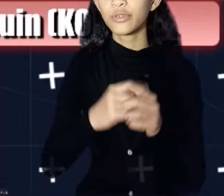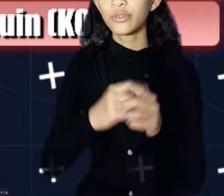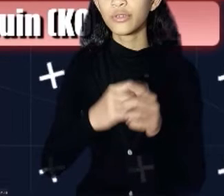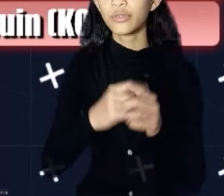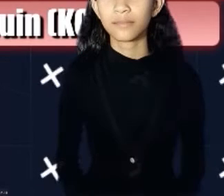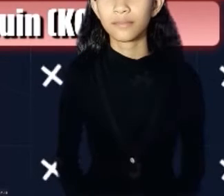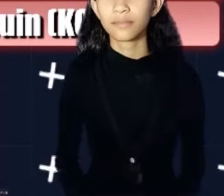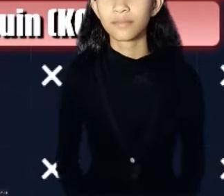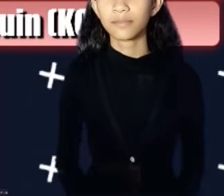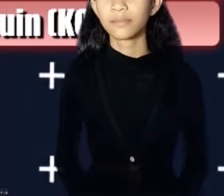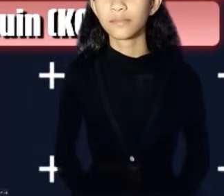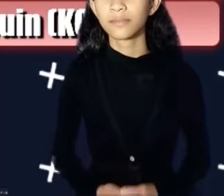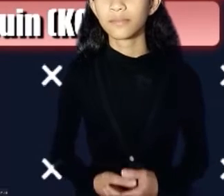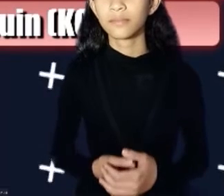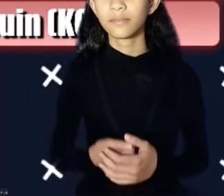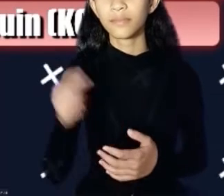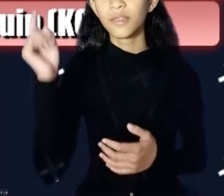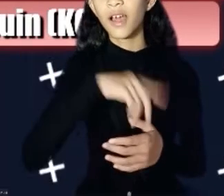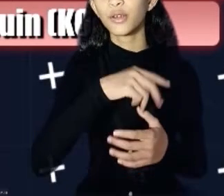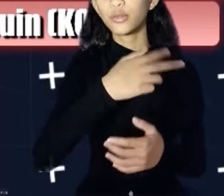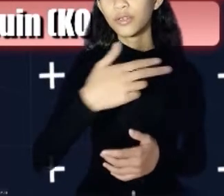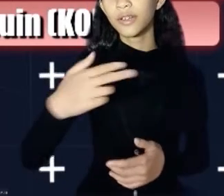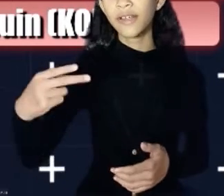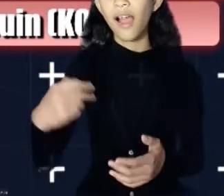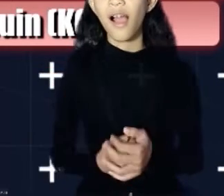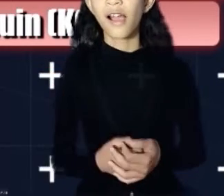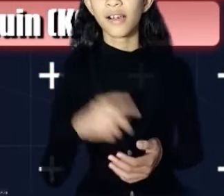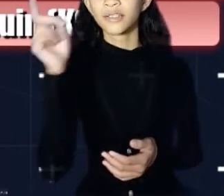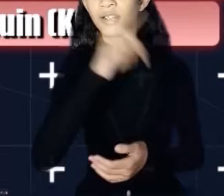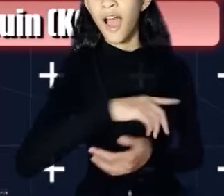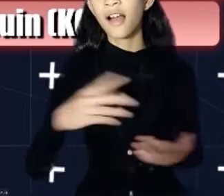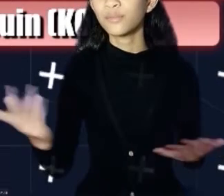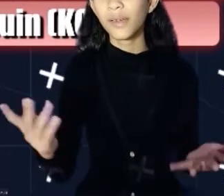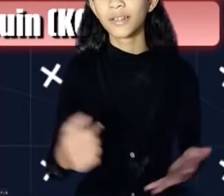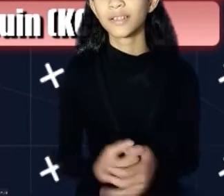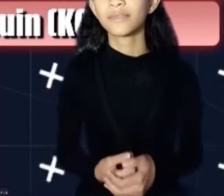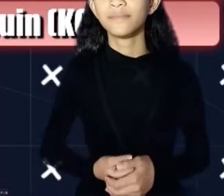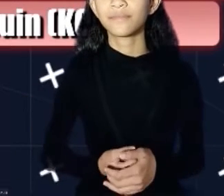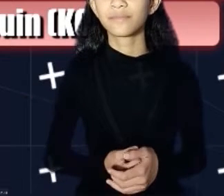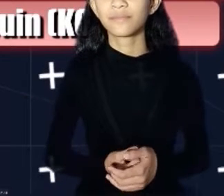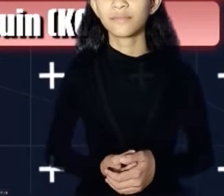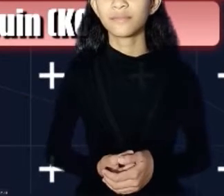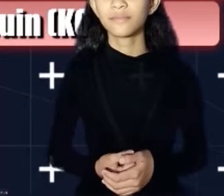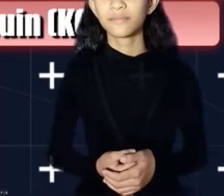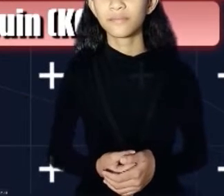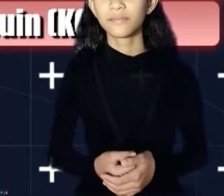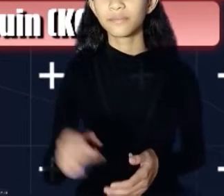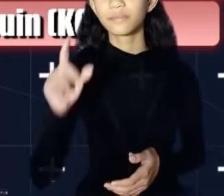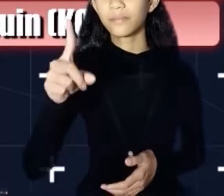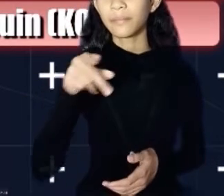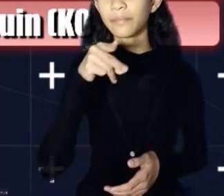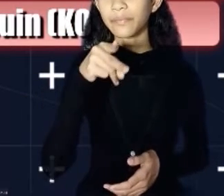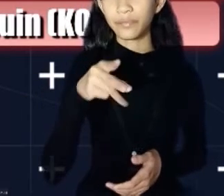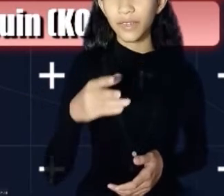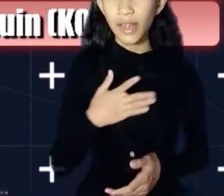dari Indonesia ke dari mana kira-kira ah ah satu ayat saja saya mau baca sebelum